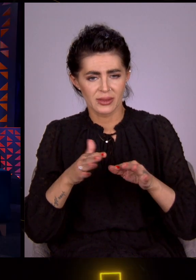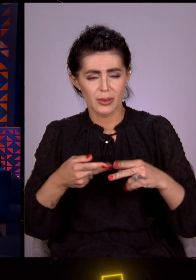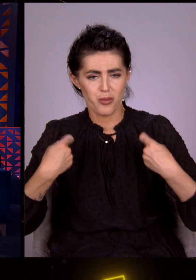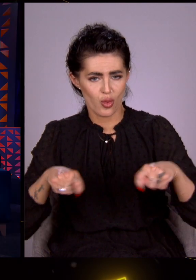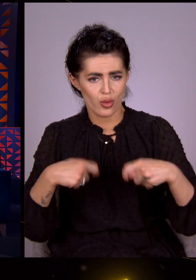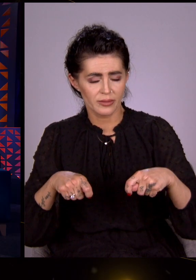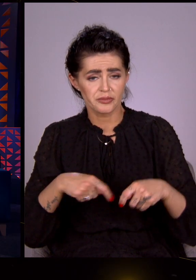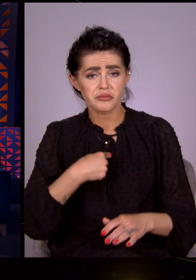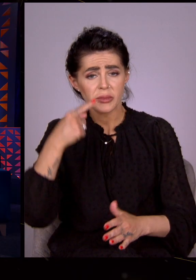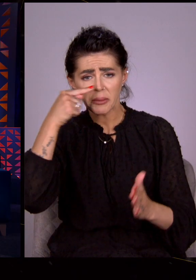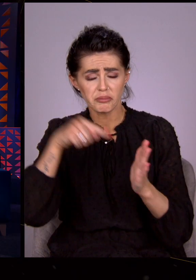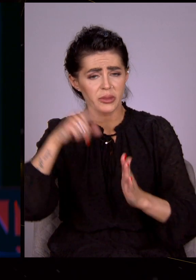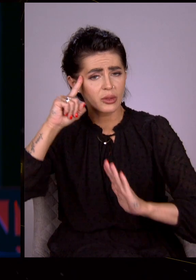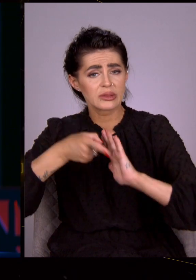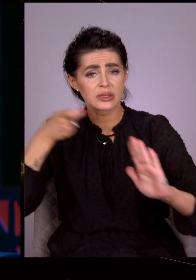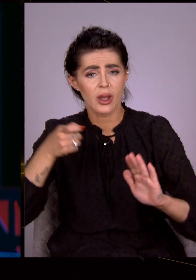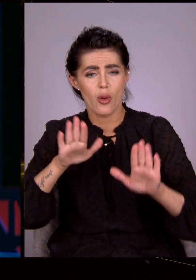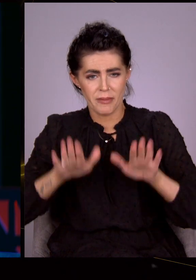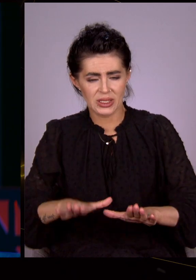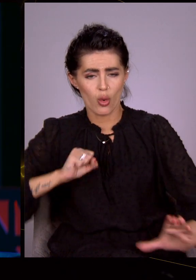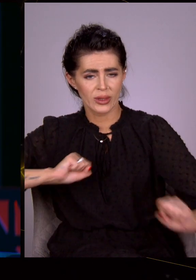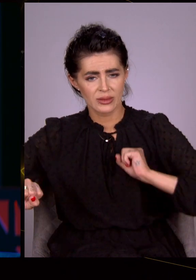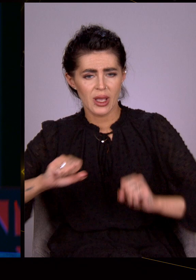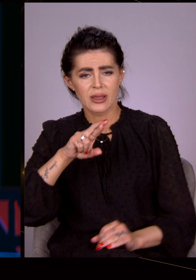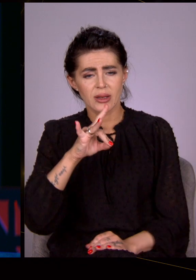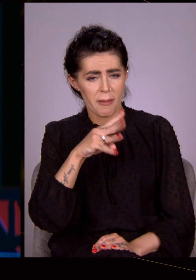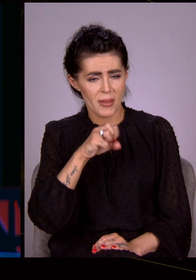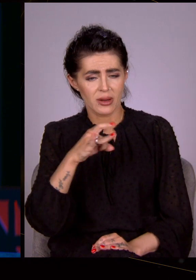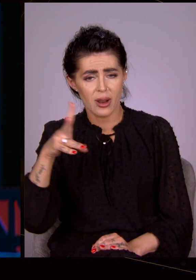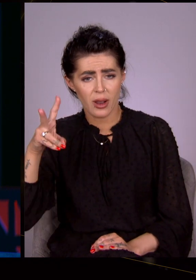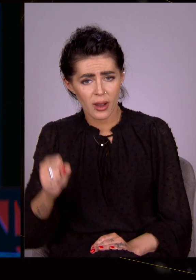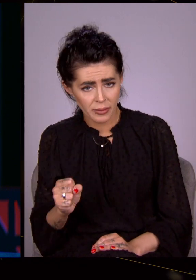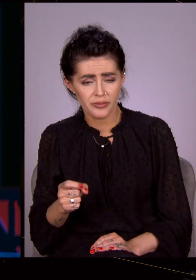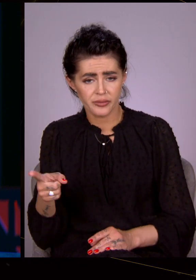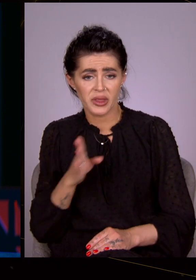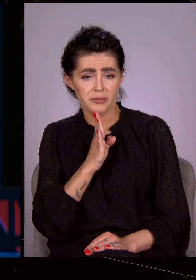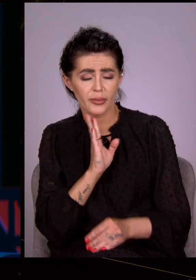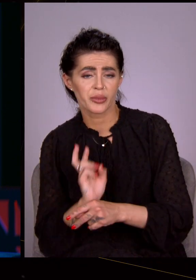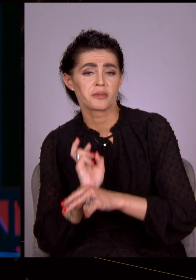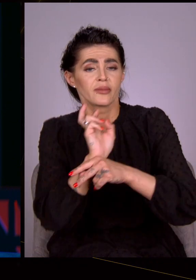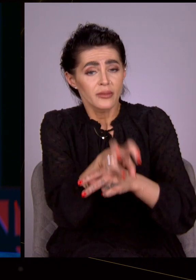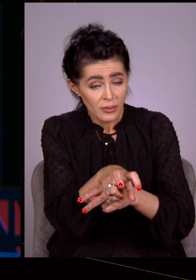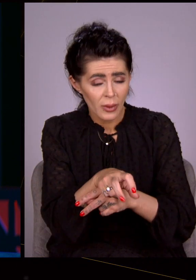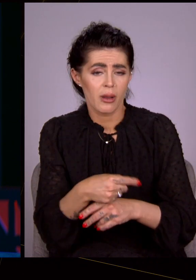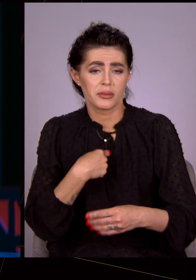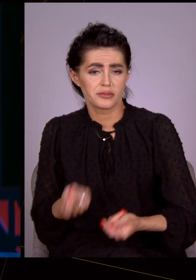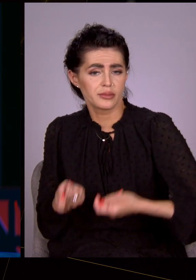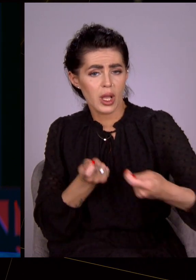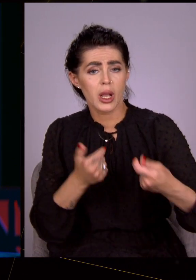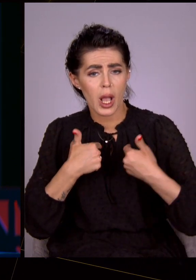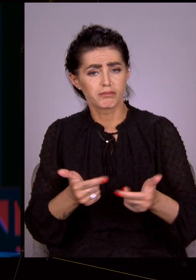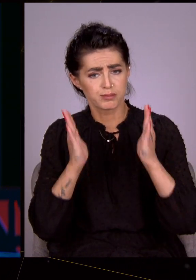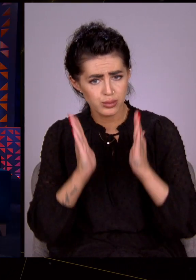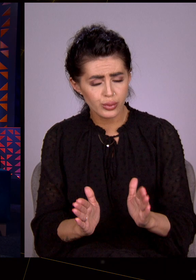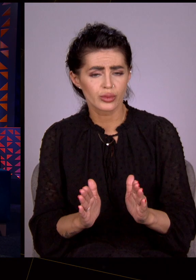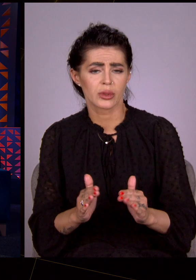про організатора ярмарку. Іринка прийшла, домовилася, що вона не то, що там домовляється, я буду.